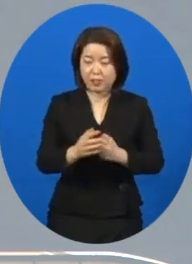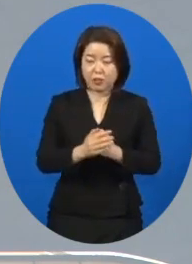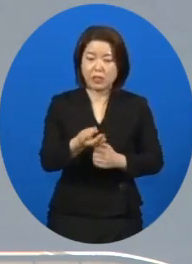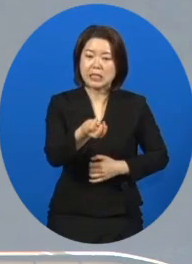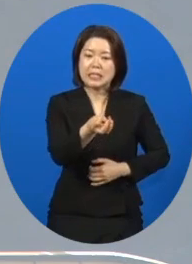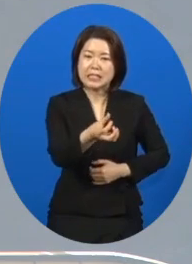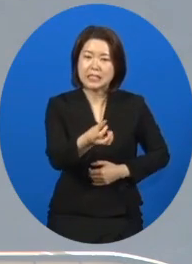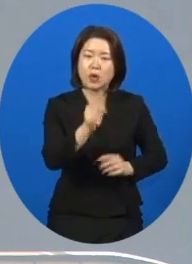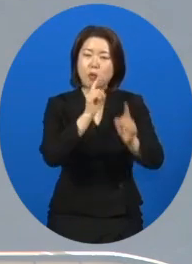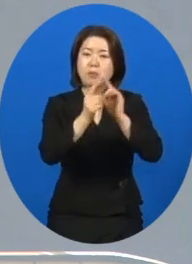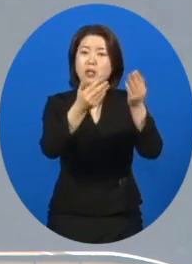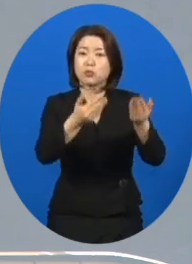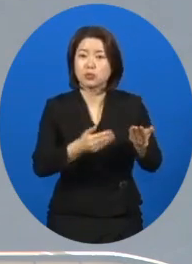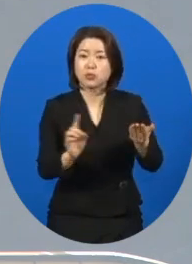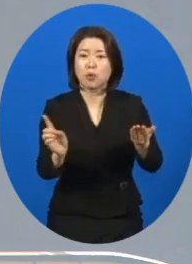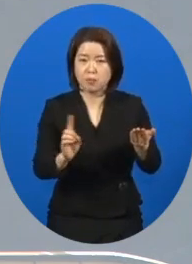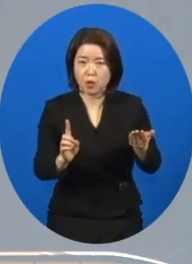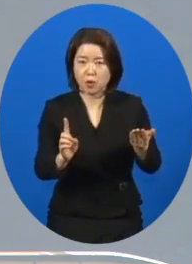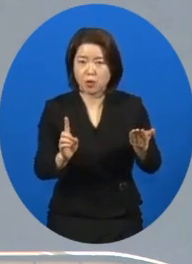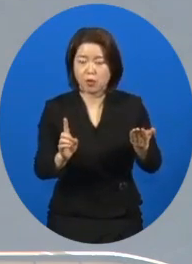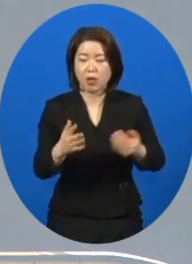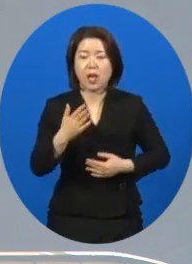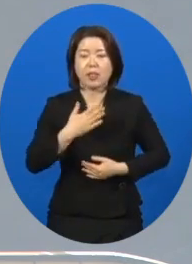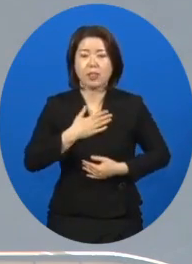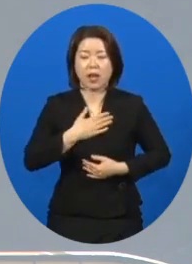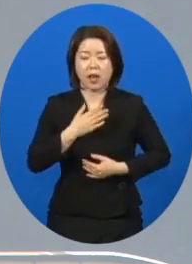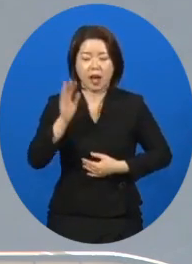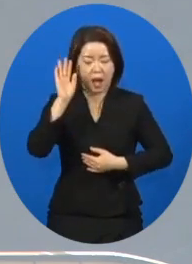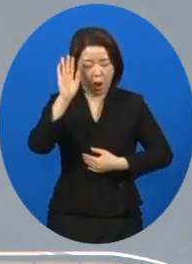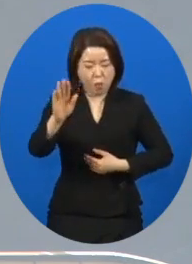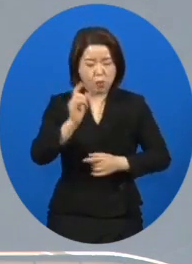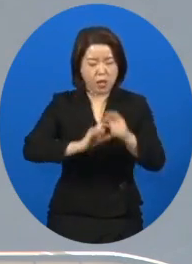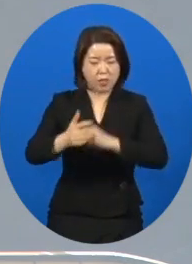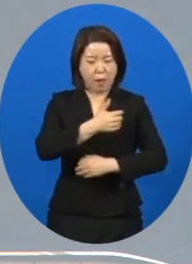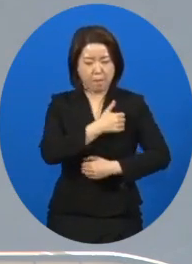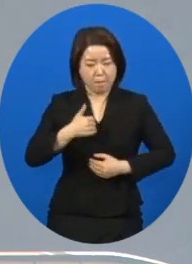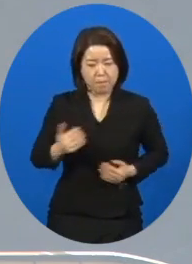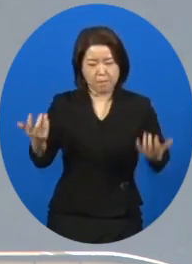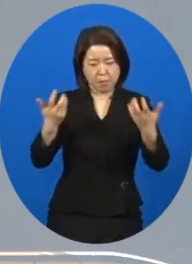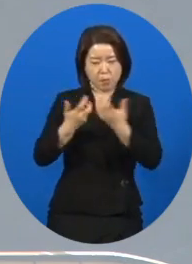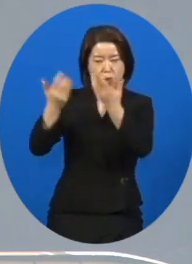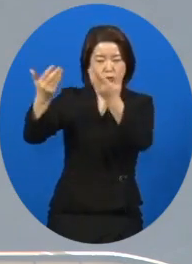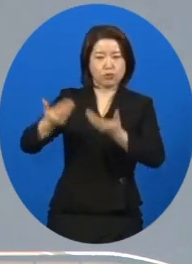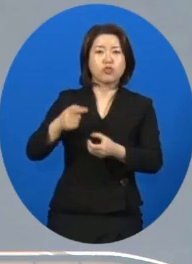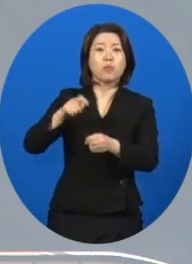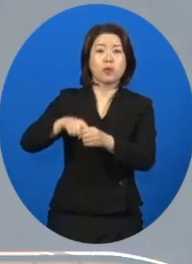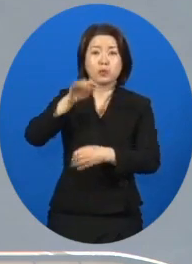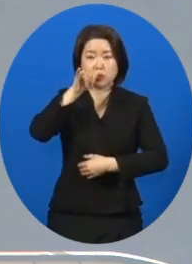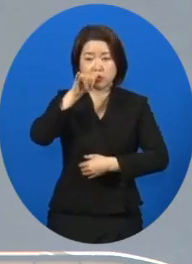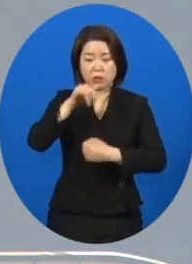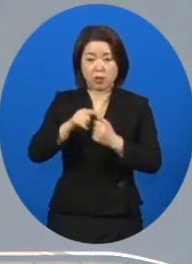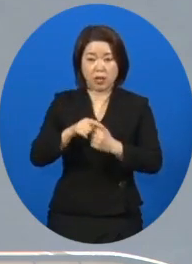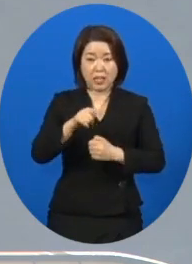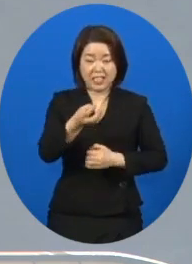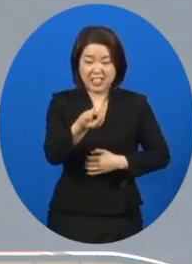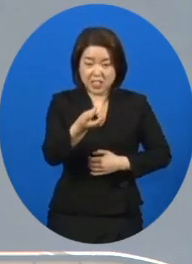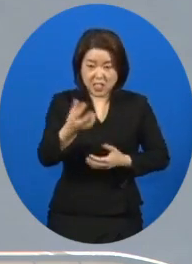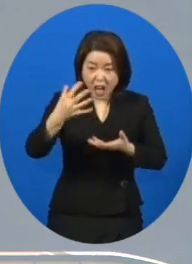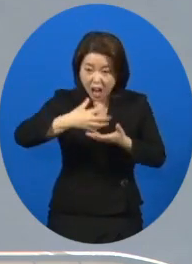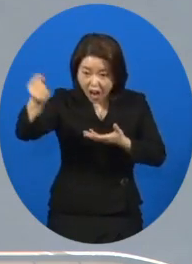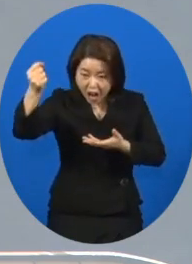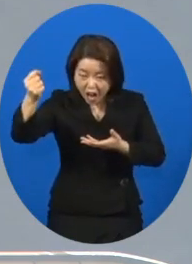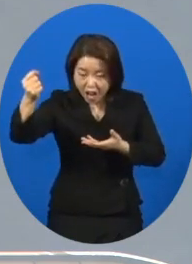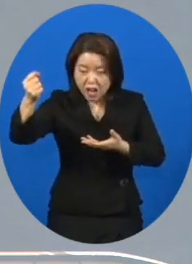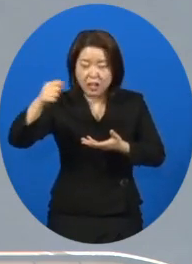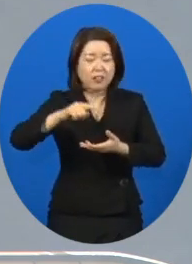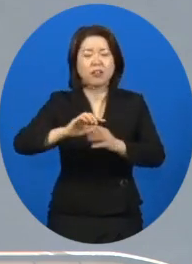씨라고 말씀하시는 것은 우리를 더 풍성하게 주시려고 하심이지 그것마저 뺏어가시려고 함이